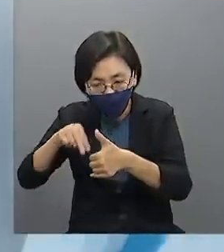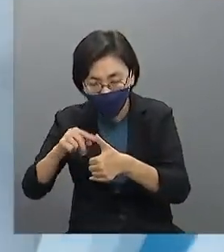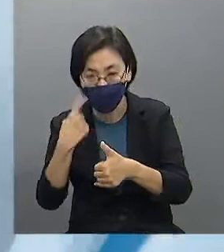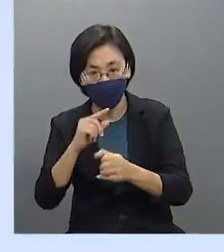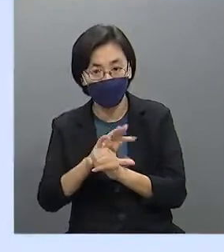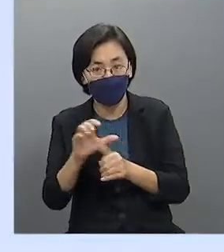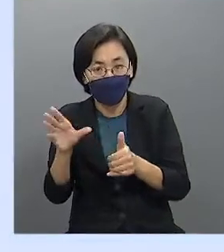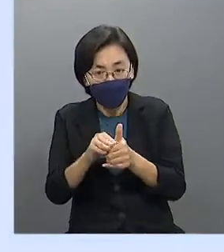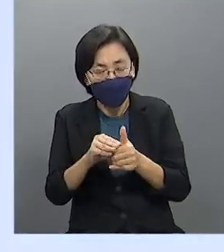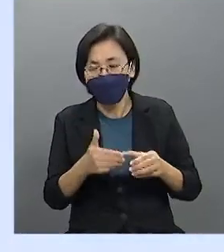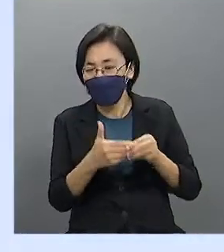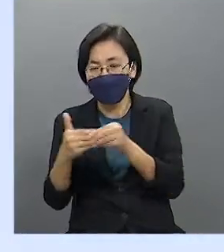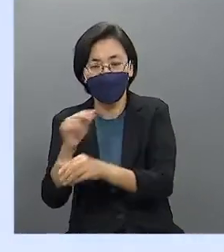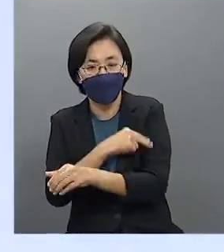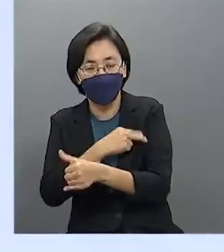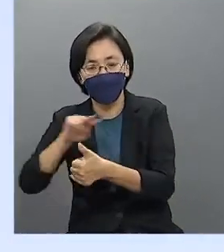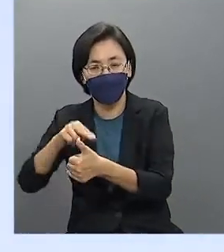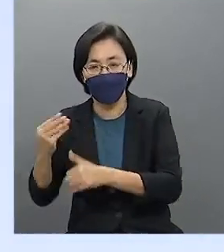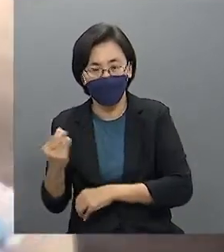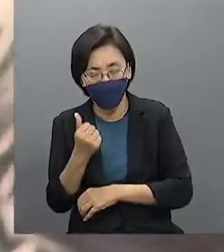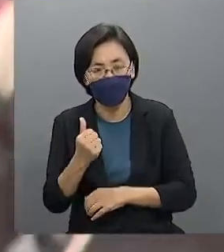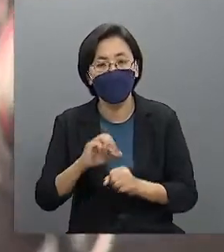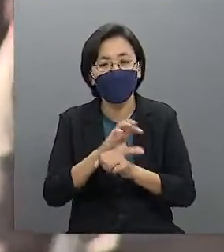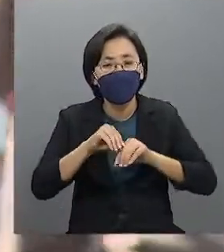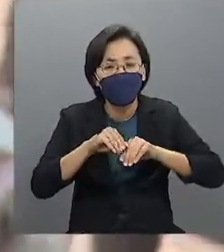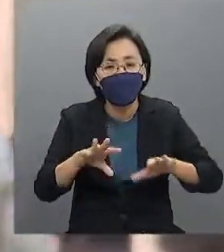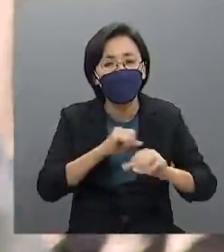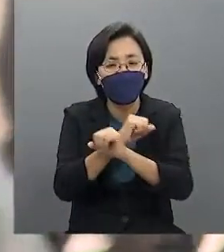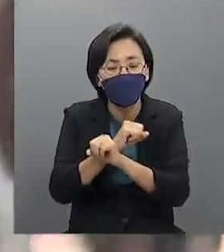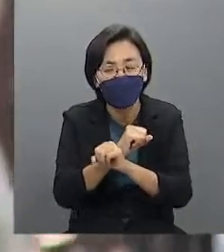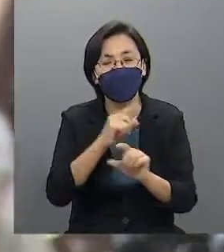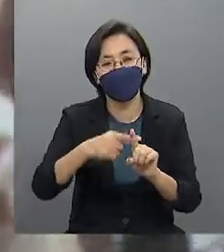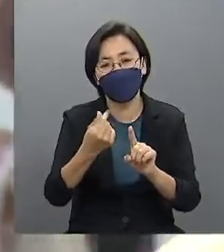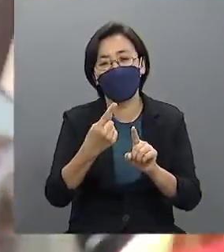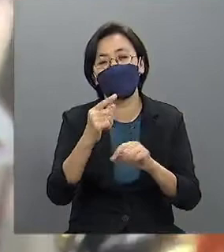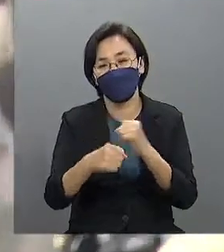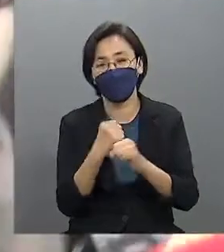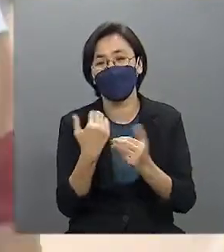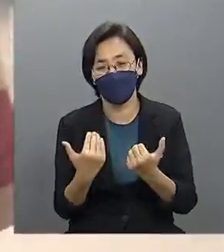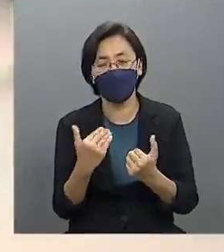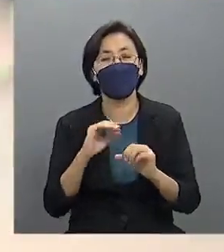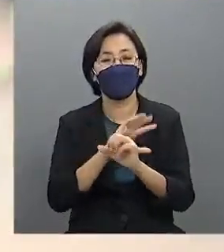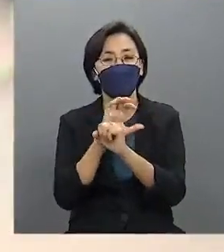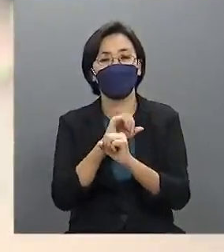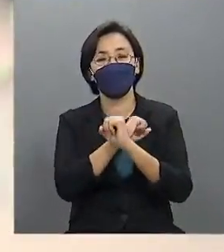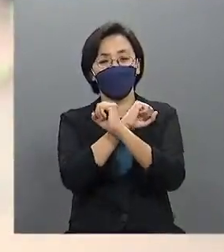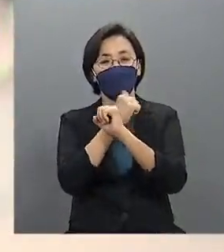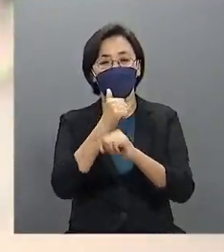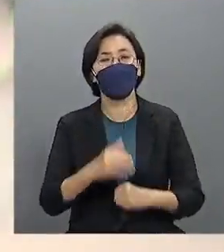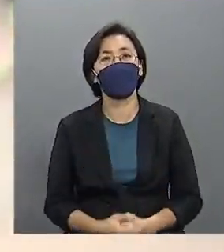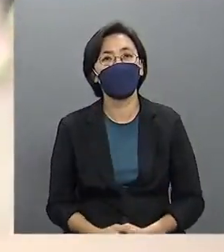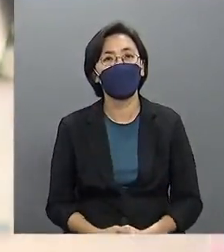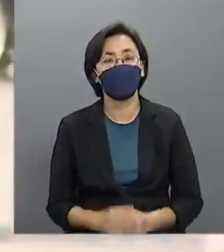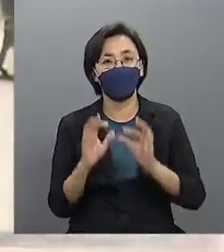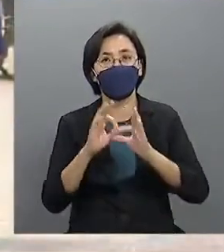คุมและป้องกันการแพร่ระบาดให้ได้ภายในเดือนพฤศจิกายนนี้ สิ่งที่สำคัญที่สุดเรามองว่าขณะนี้ที่มีการ